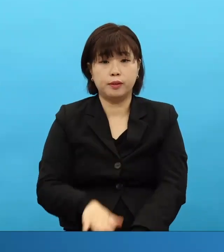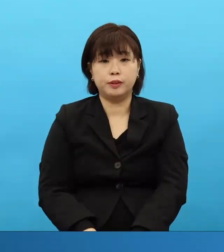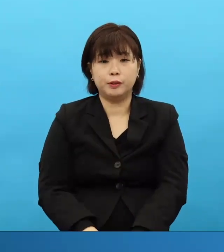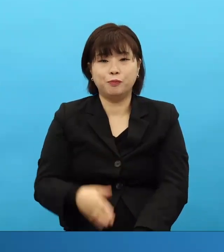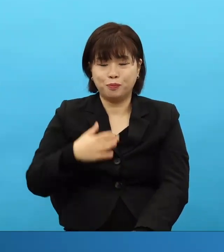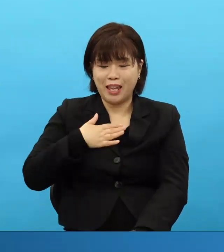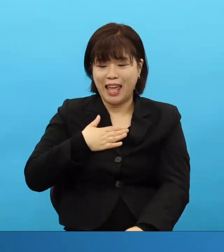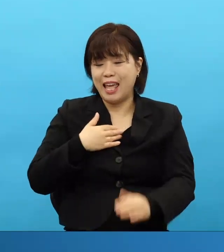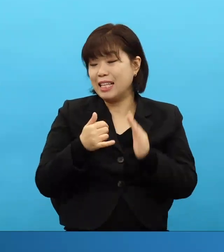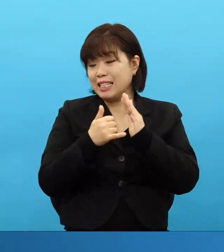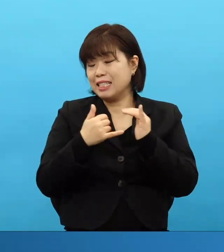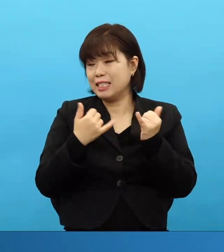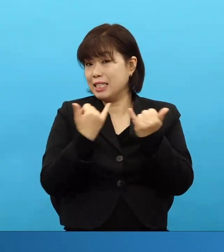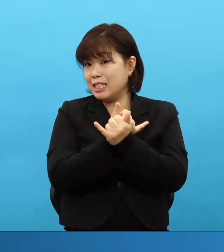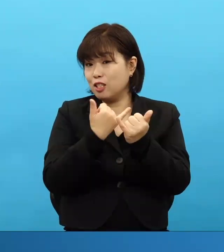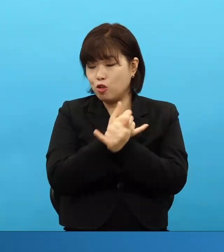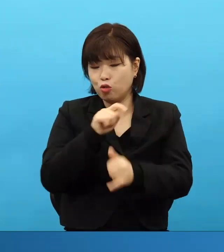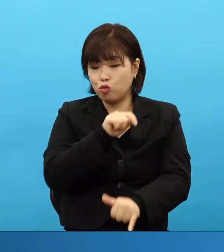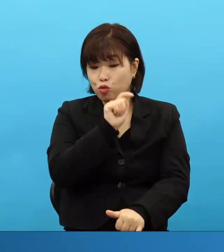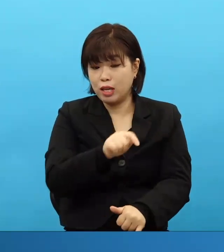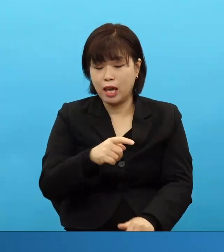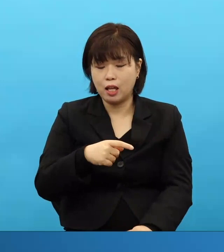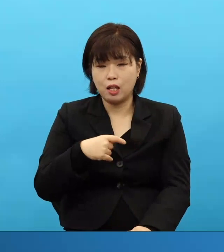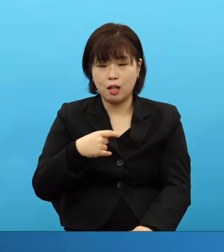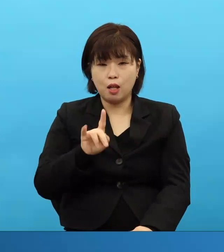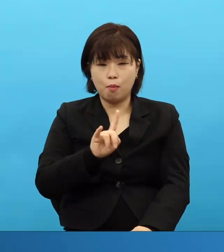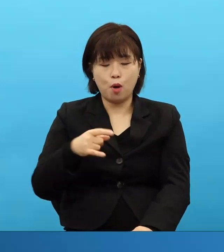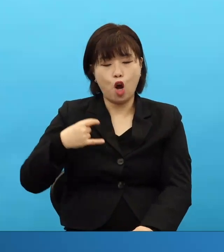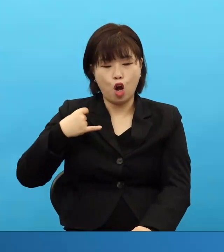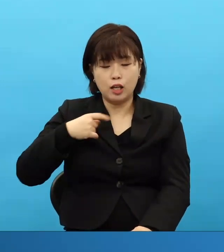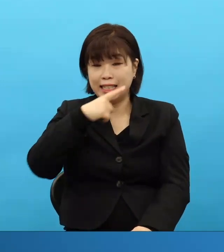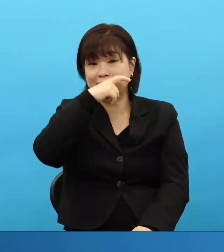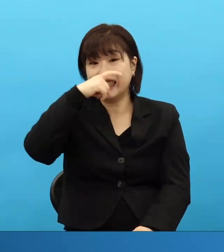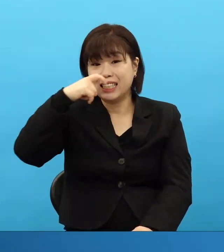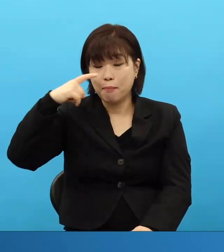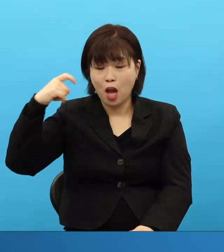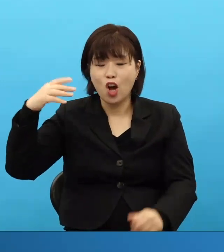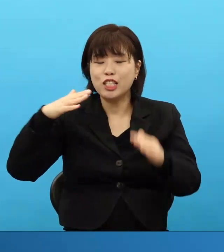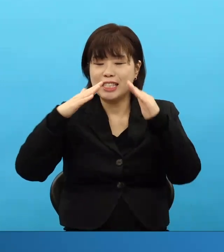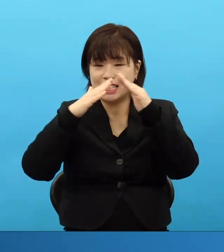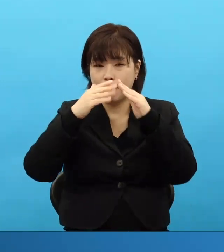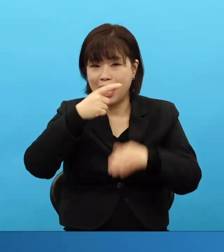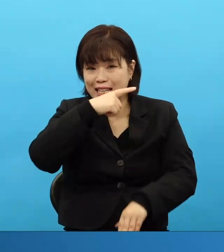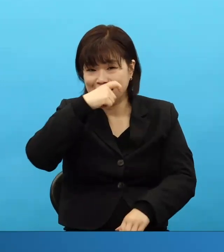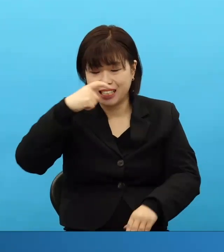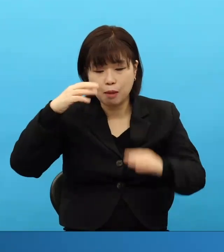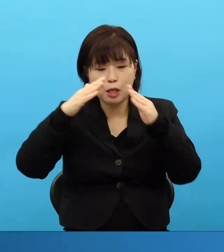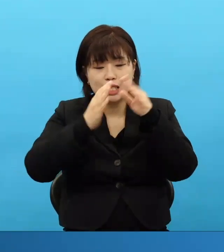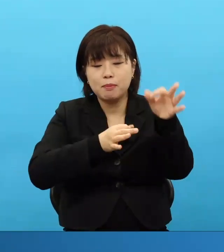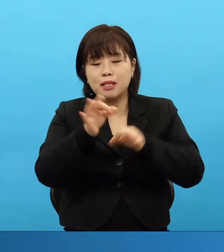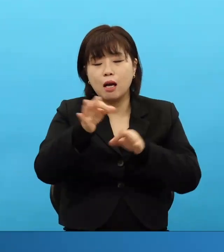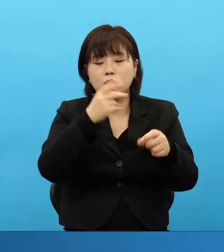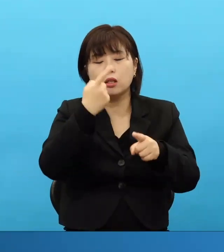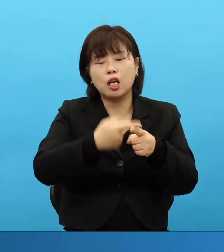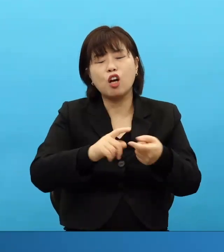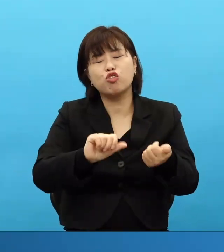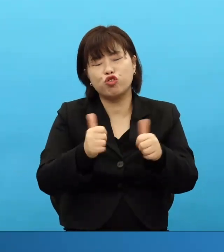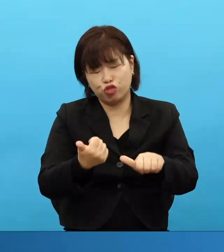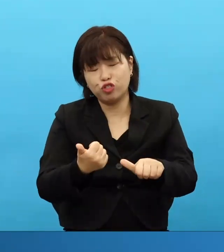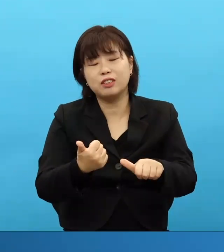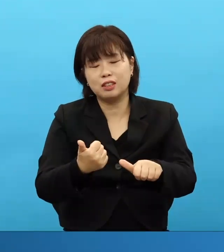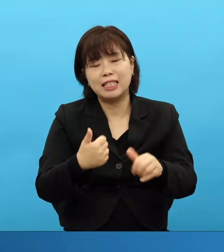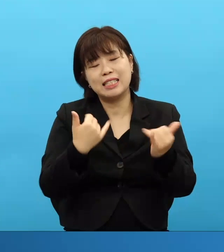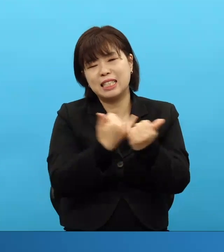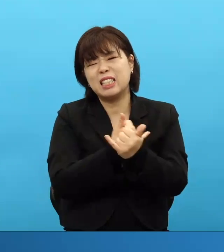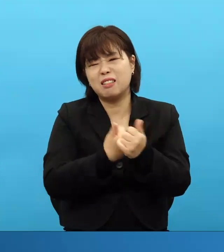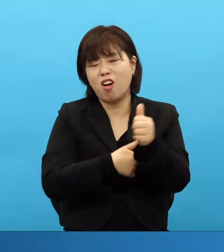죽었는데 이 친구는 내보다 나이 어린 동생인데 짜장면밖에 안 만들어. Then one of my relatives, he had a Chinese restaurant, and